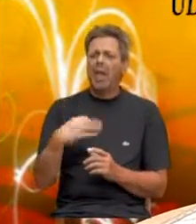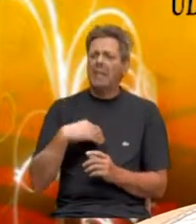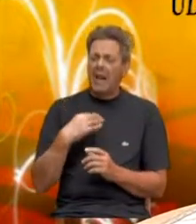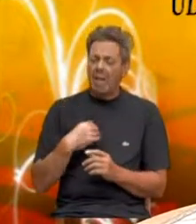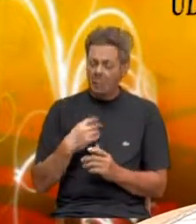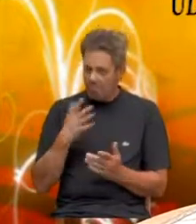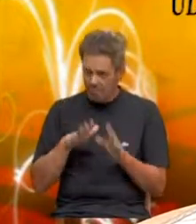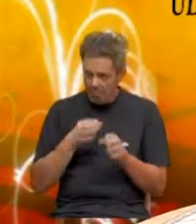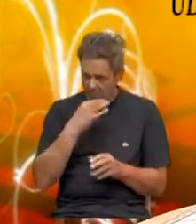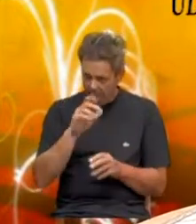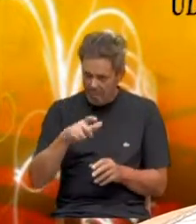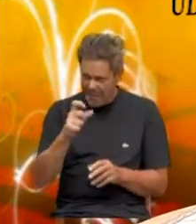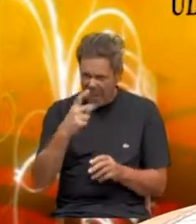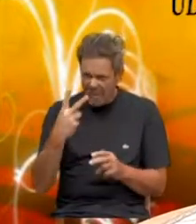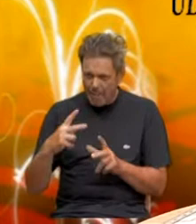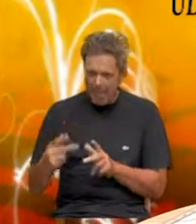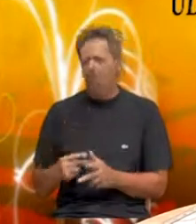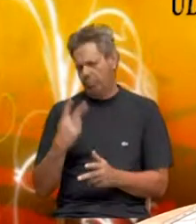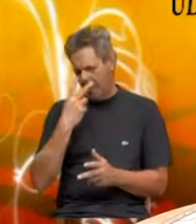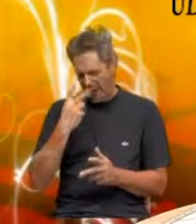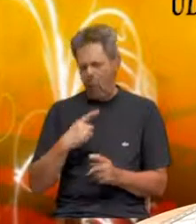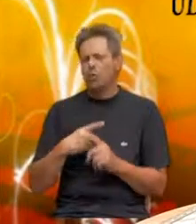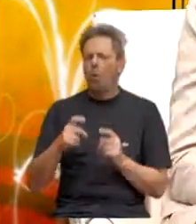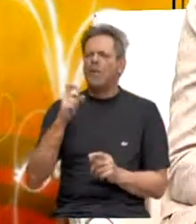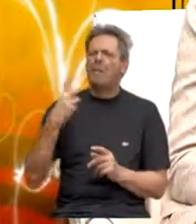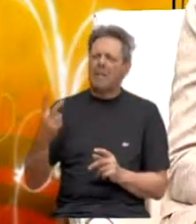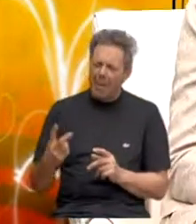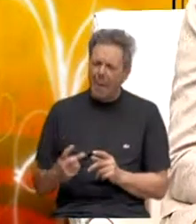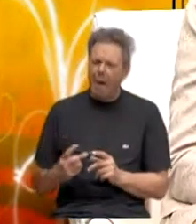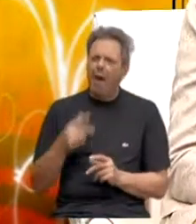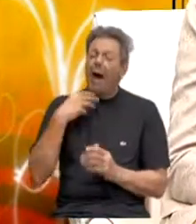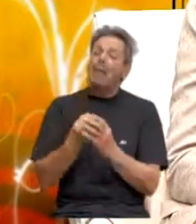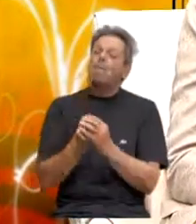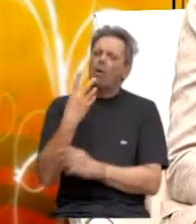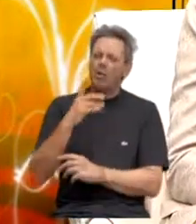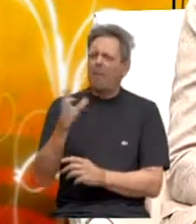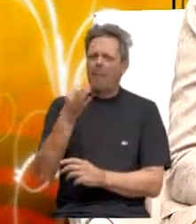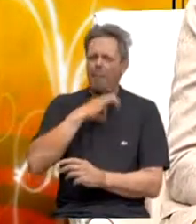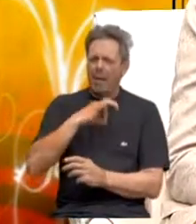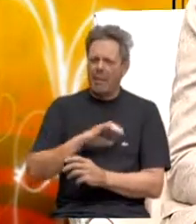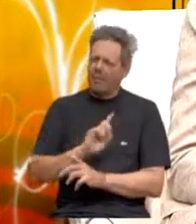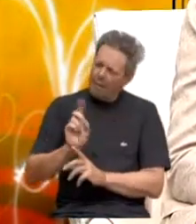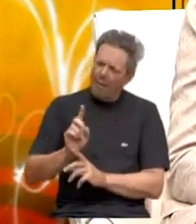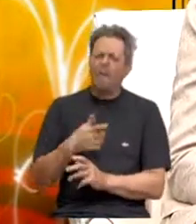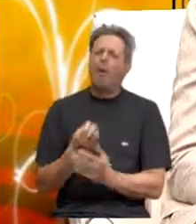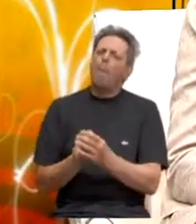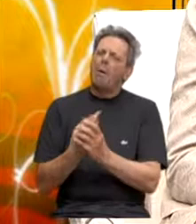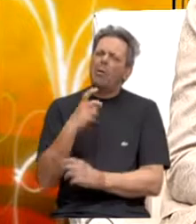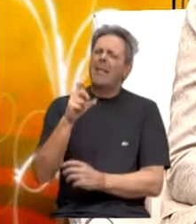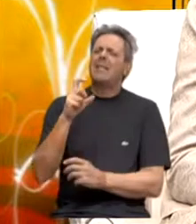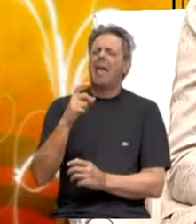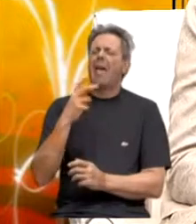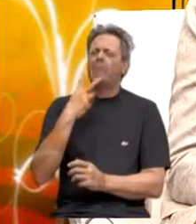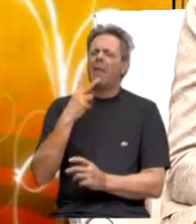C vitamina? Tako je. C vitamin u bilo kom obliku, ali prirodni, se pokazuje da je puno bolji nego nadomjestak. Jedino, ako